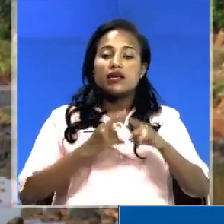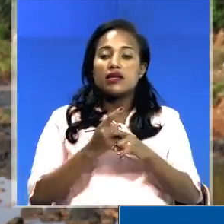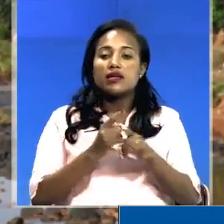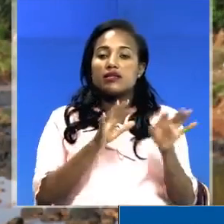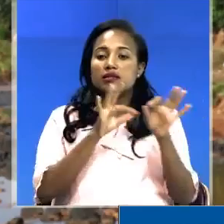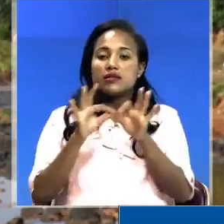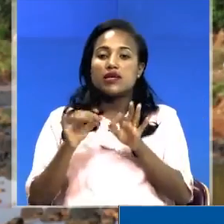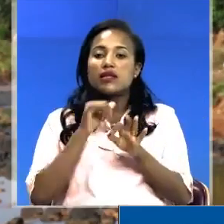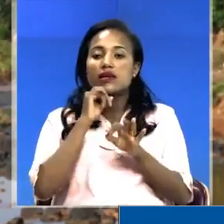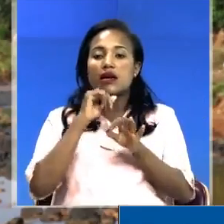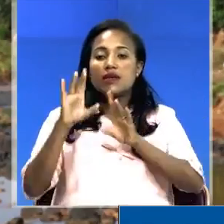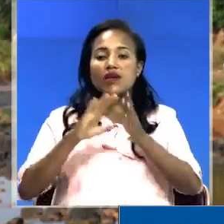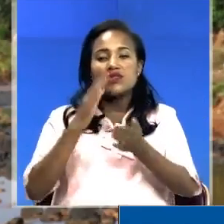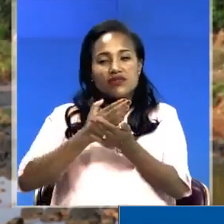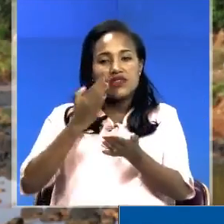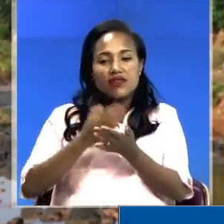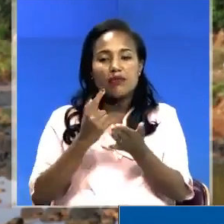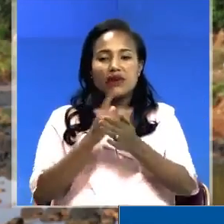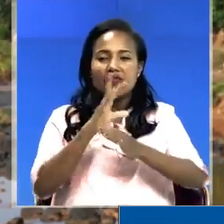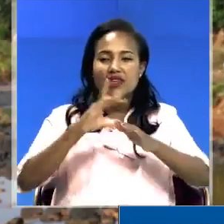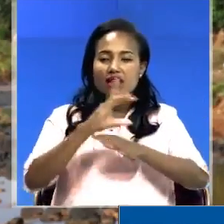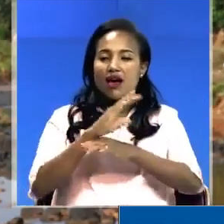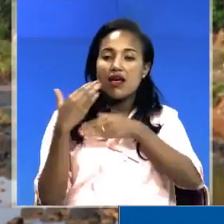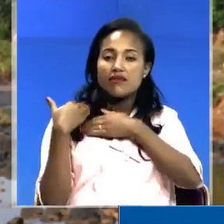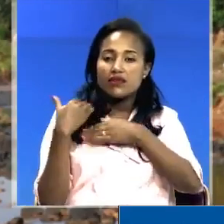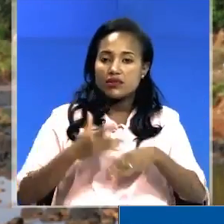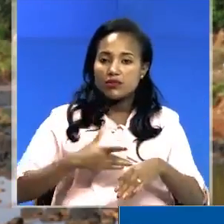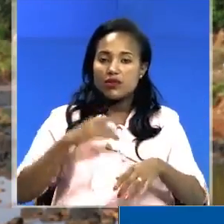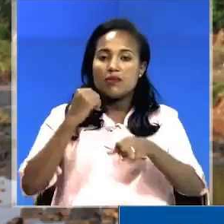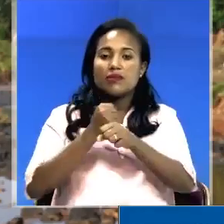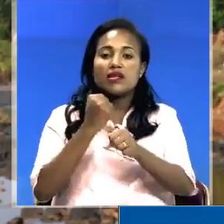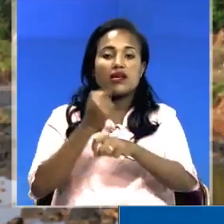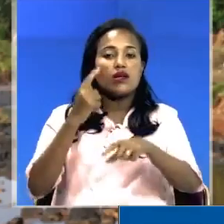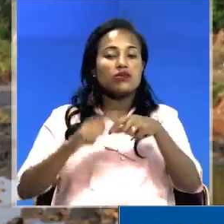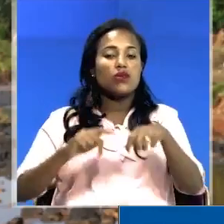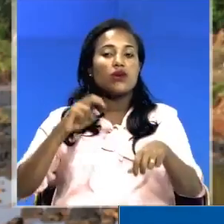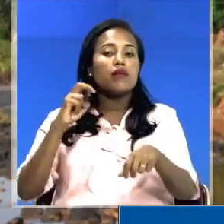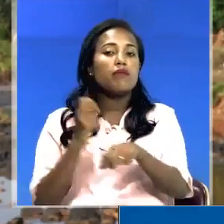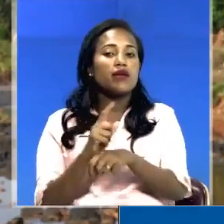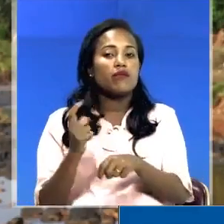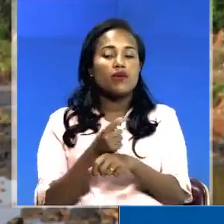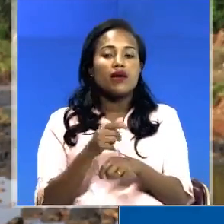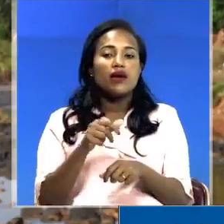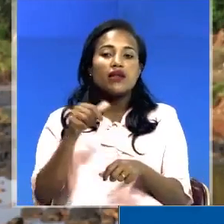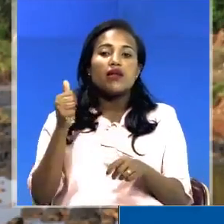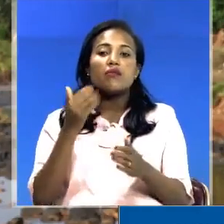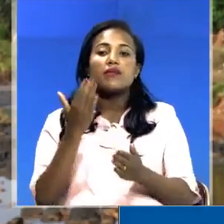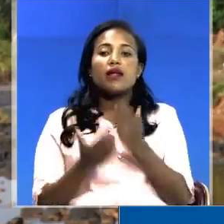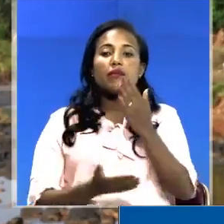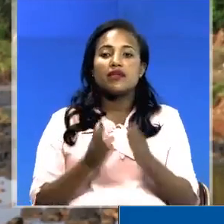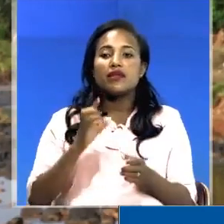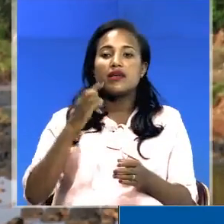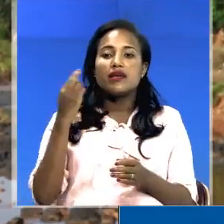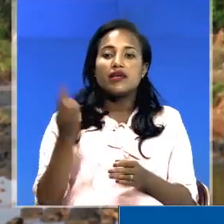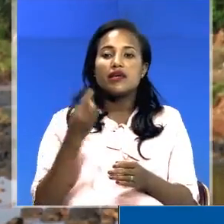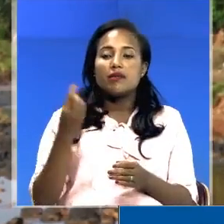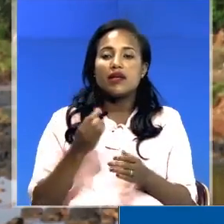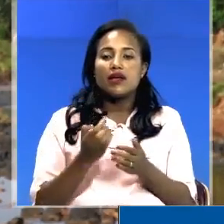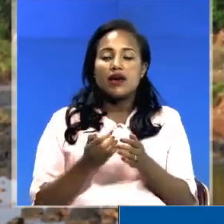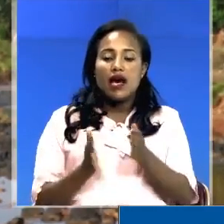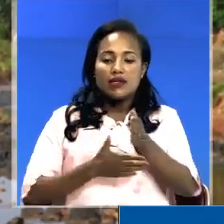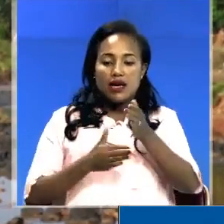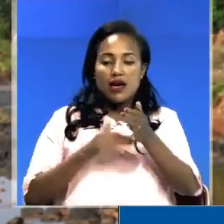እነሱ በከፍተኛ ኃላፊነት ተሰምቷቸው መስራት ካልቻሉ ከባድ ነው የሚሆን። ሌላው ምናልባት የቀበሌ አሳብት አስተዳደር ኮሚቴ